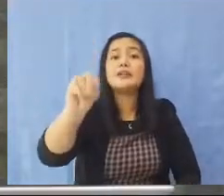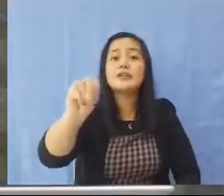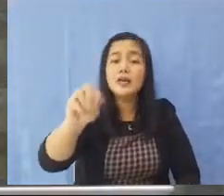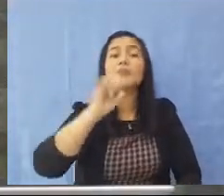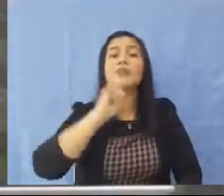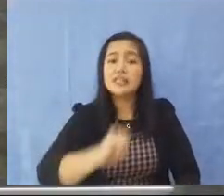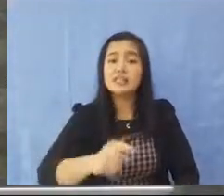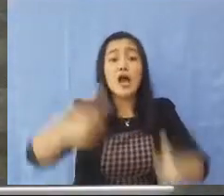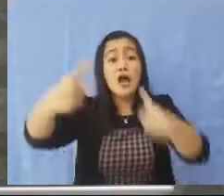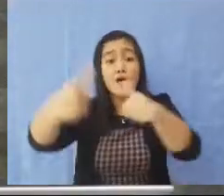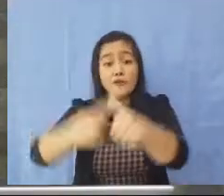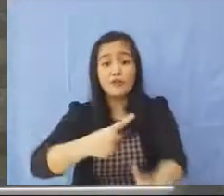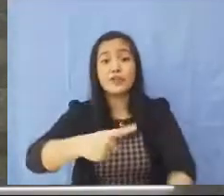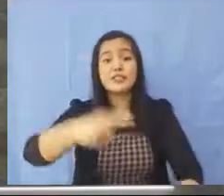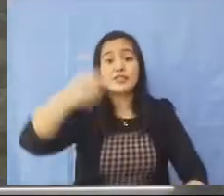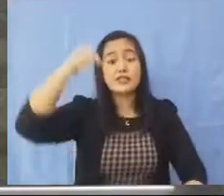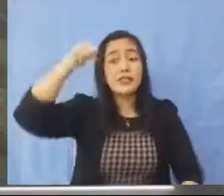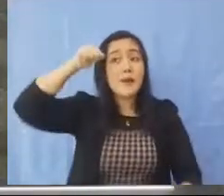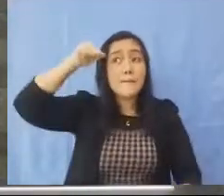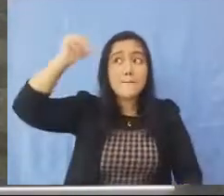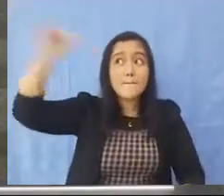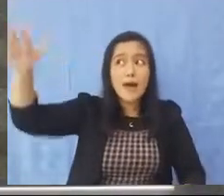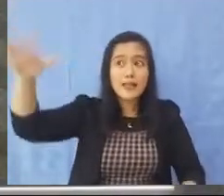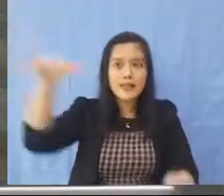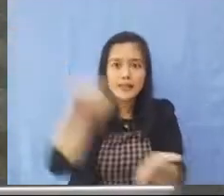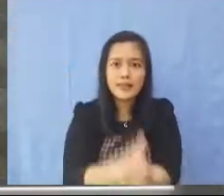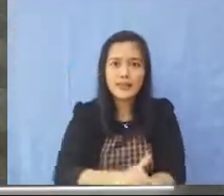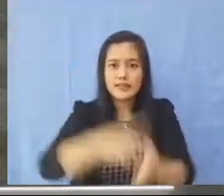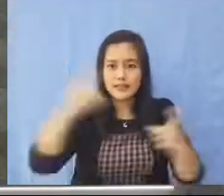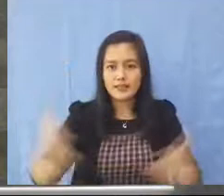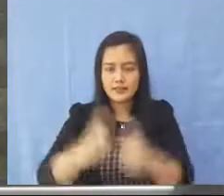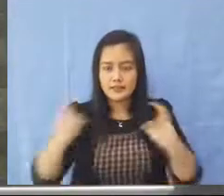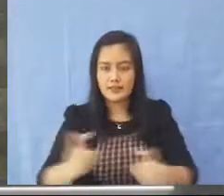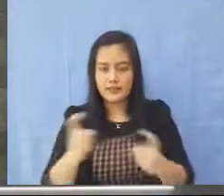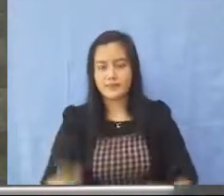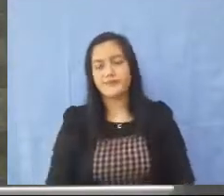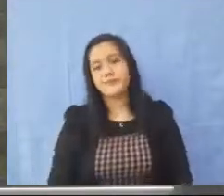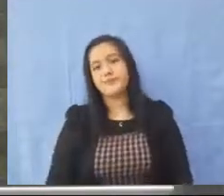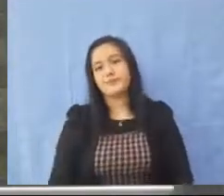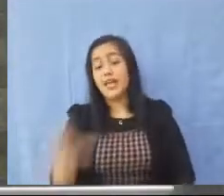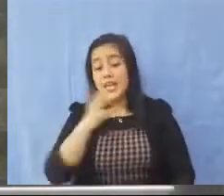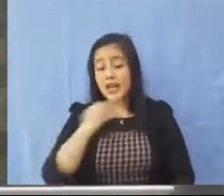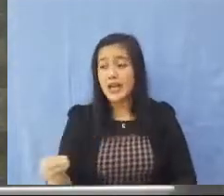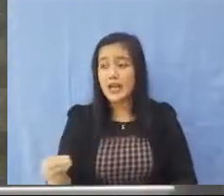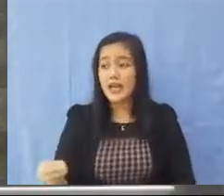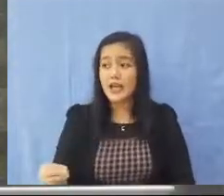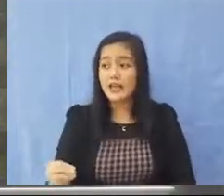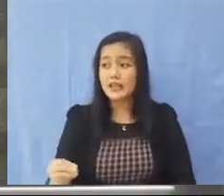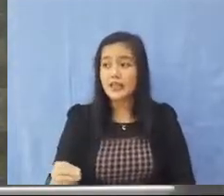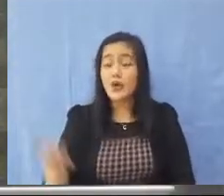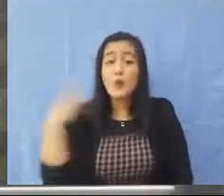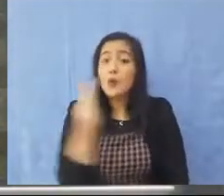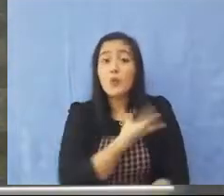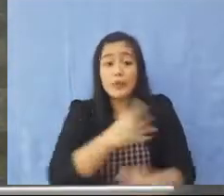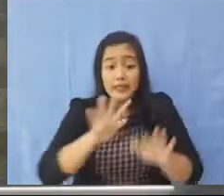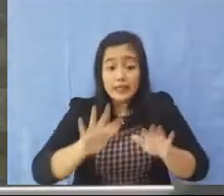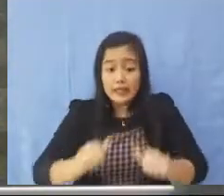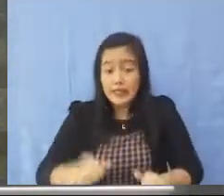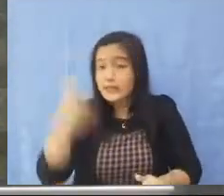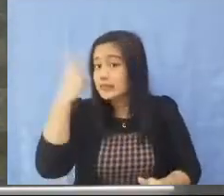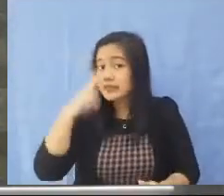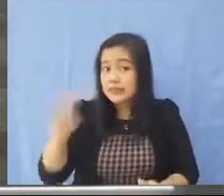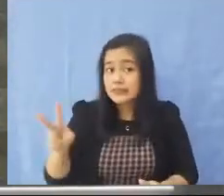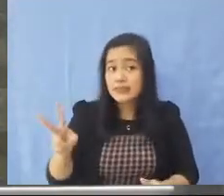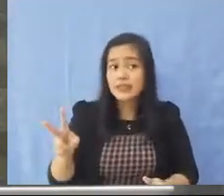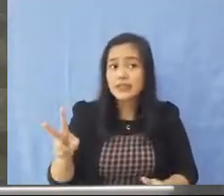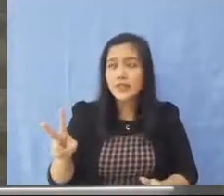ng corruption of man is the subtlety of Satan. The subtlety of Satan. Ibig pong sabihin, kung paano kumilos ang